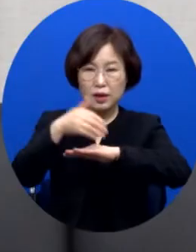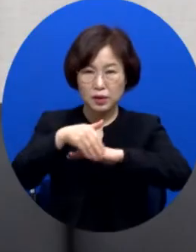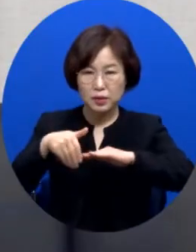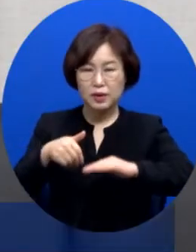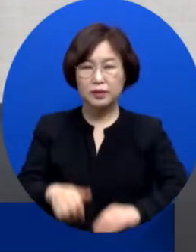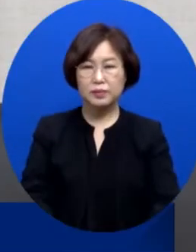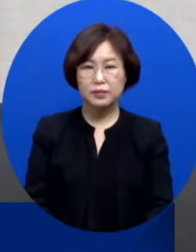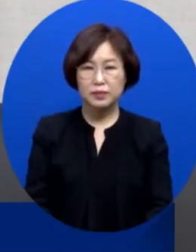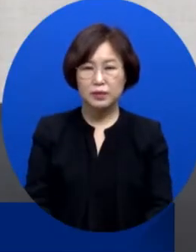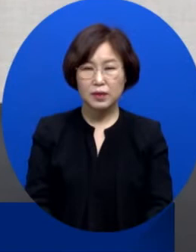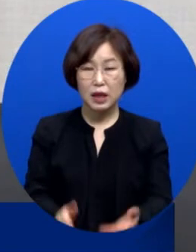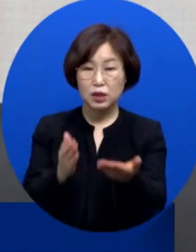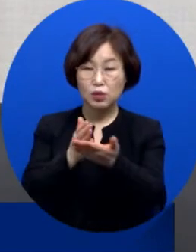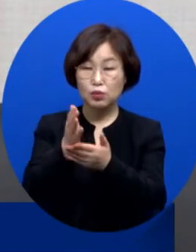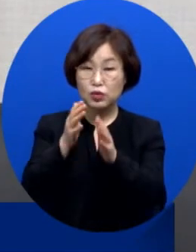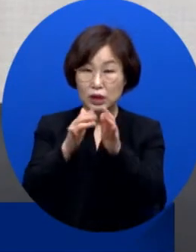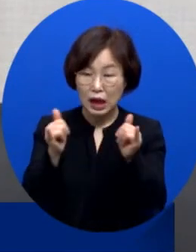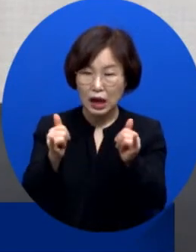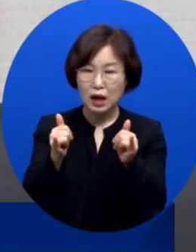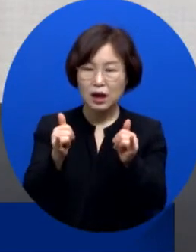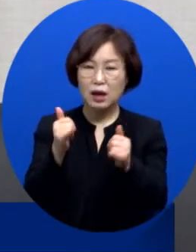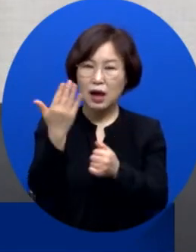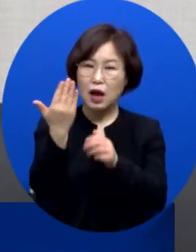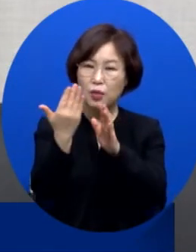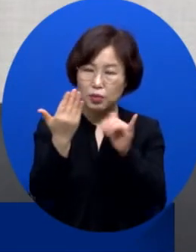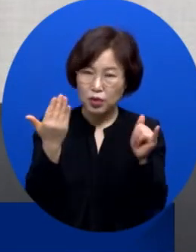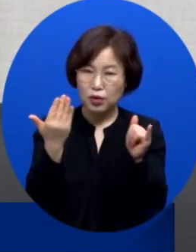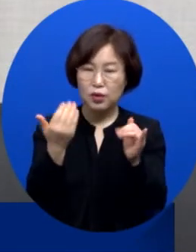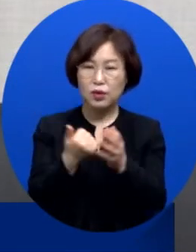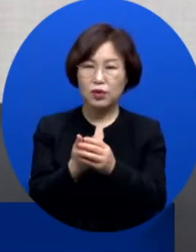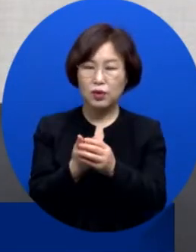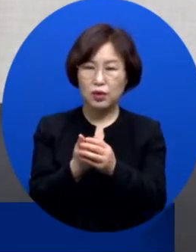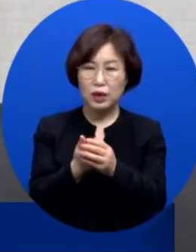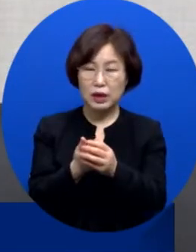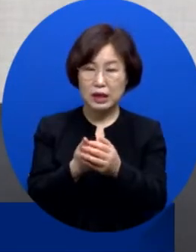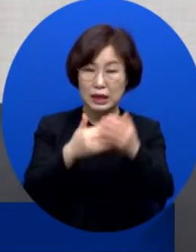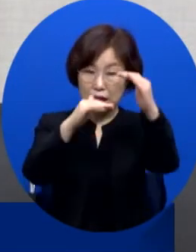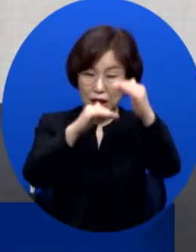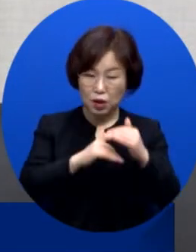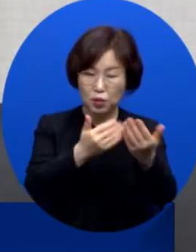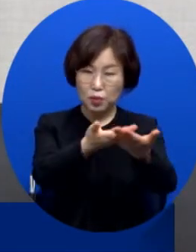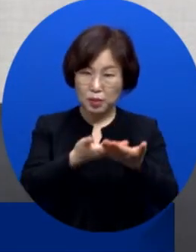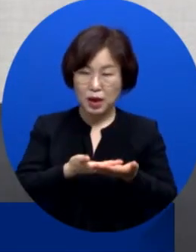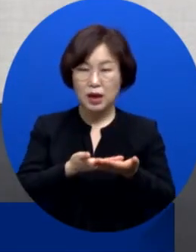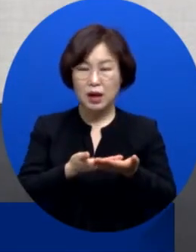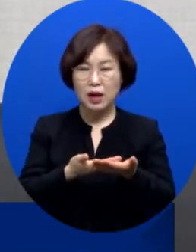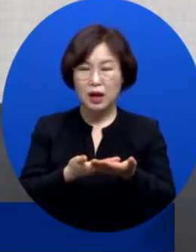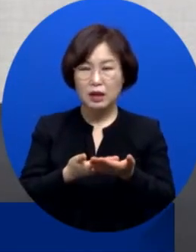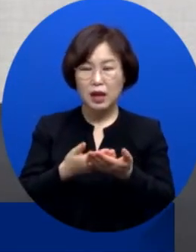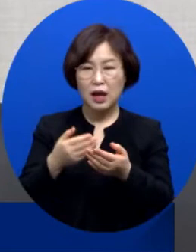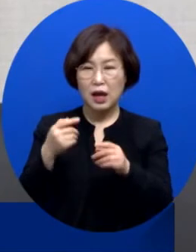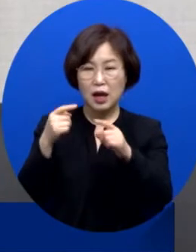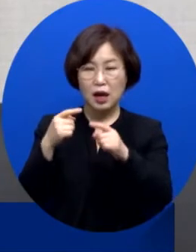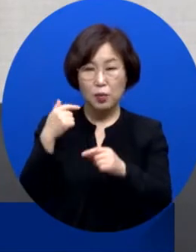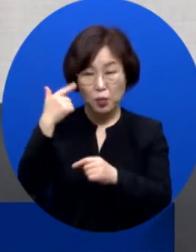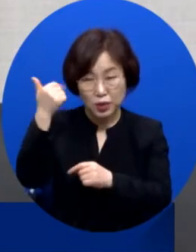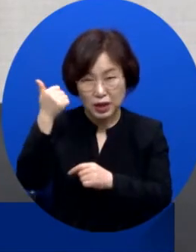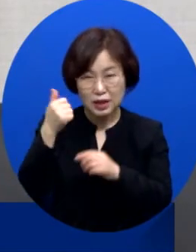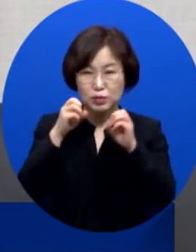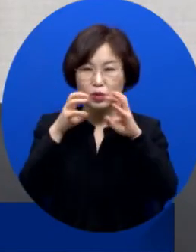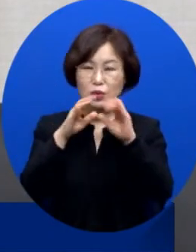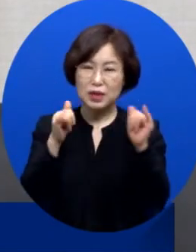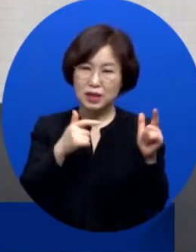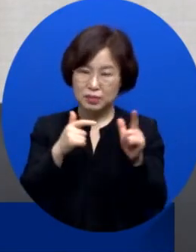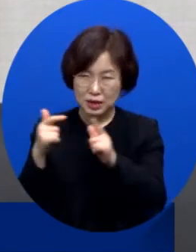전문가 들로 구성된 9분의 저자들에게 아이 원고를 받아 가지고 한국에 옥산 이미라 전사 님들에게 아